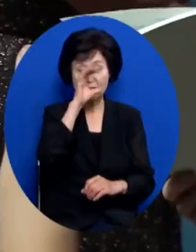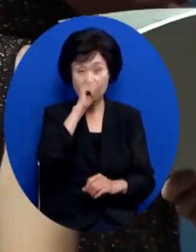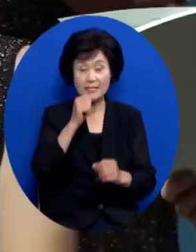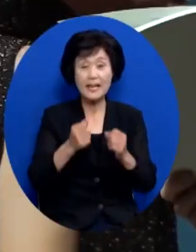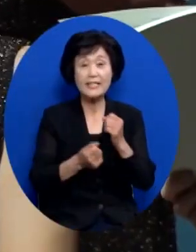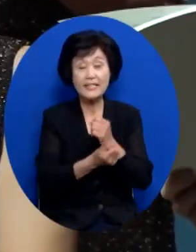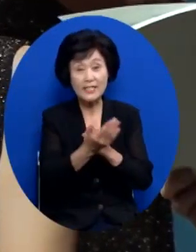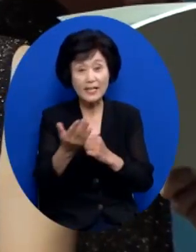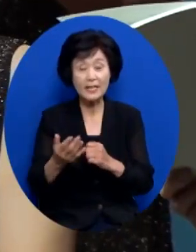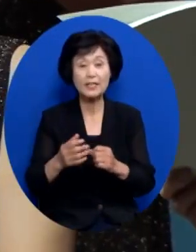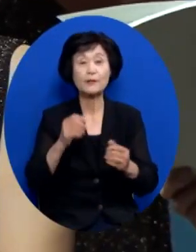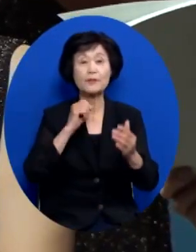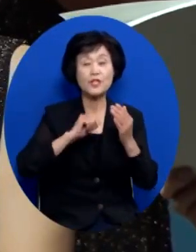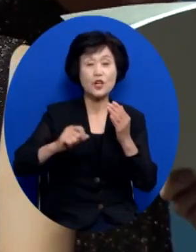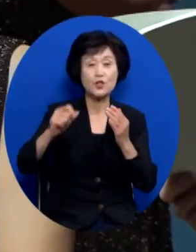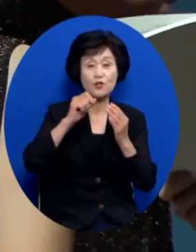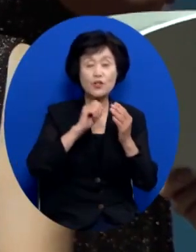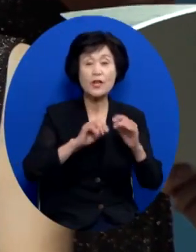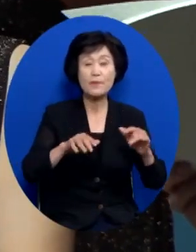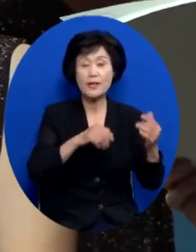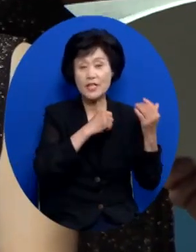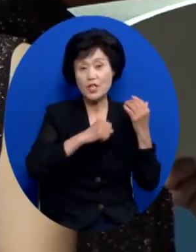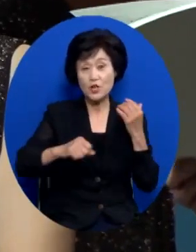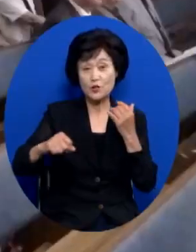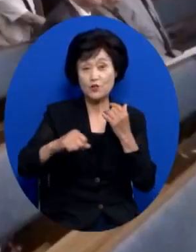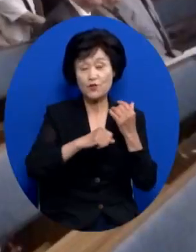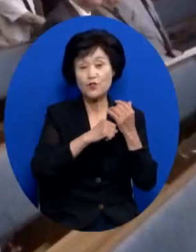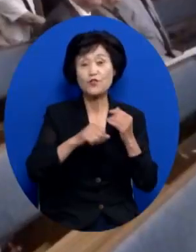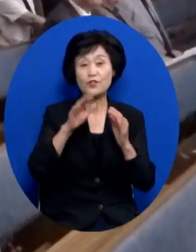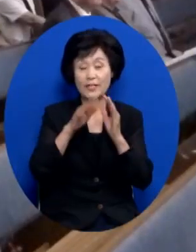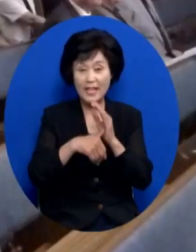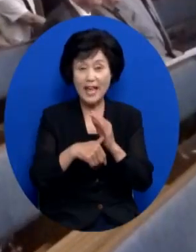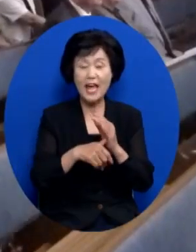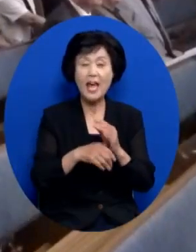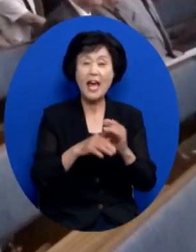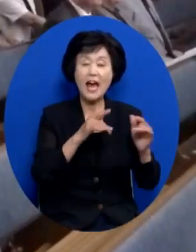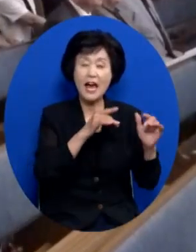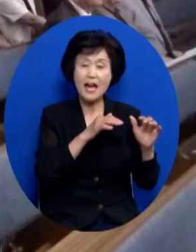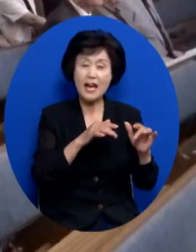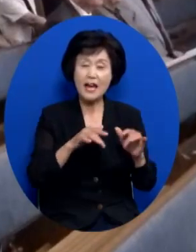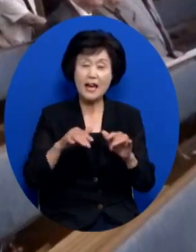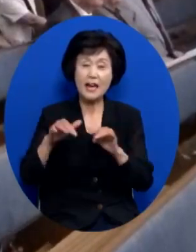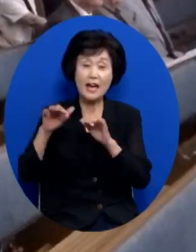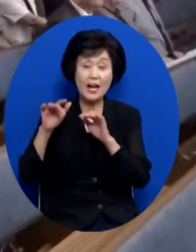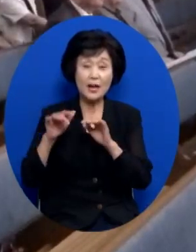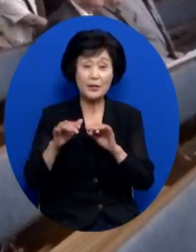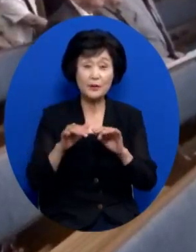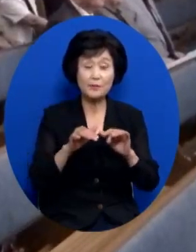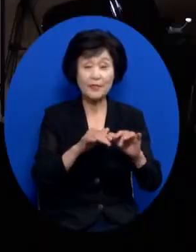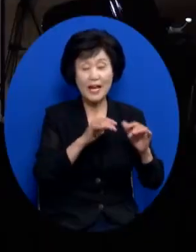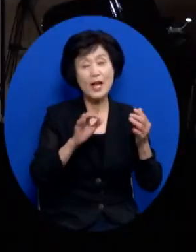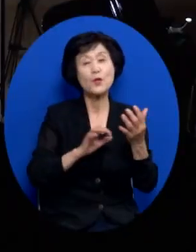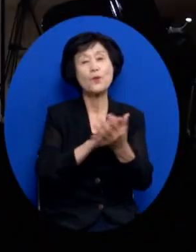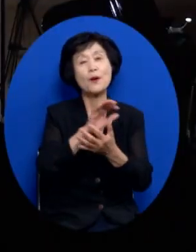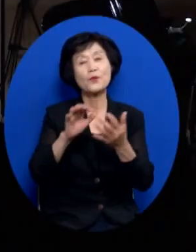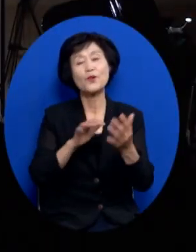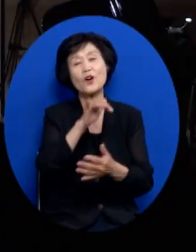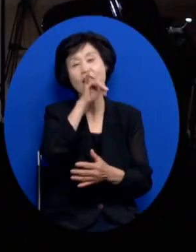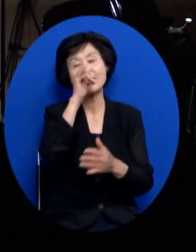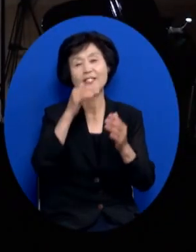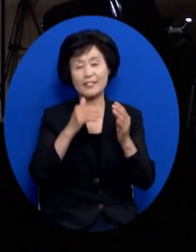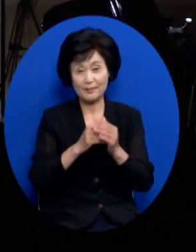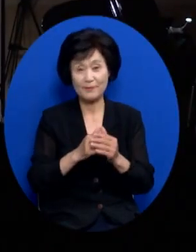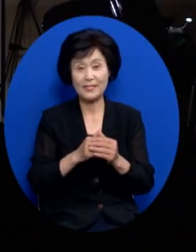이번 연주회에선 오르간 연주와 찬양이 어우러져 아름다운 선율을 선보였으며 시니어로 구성된 글로리 아가페가 우정